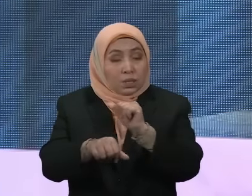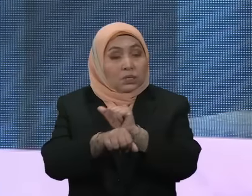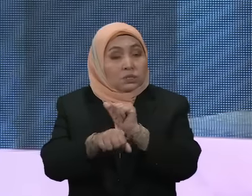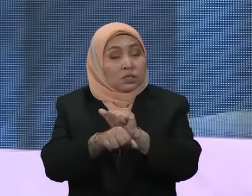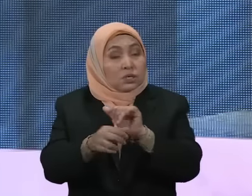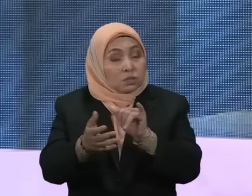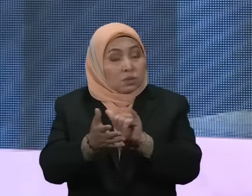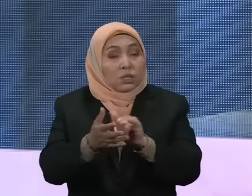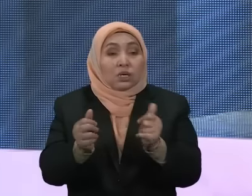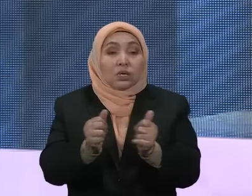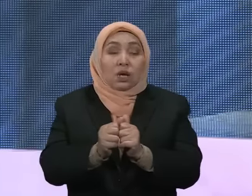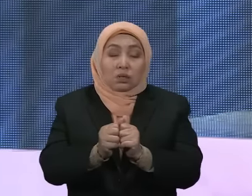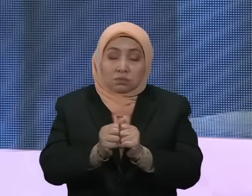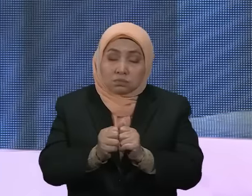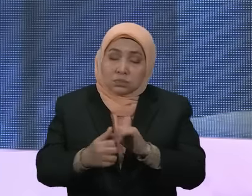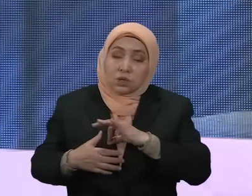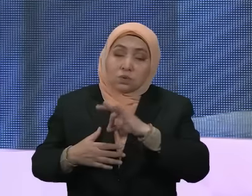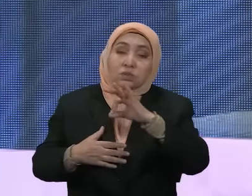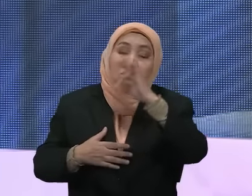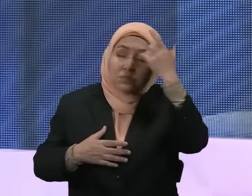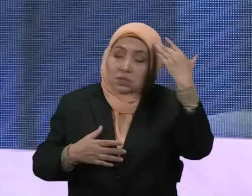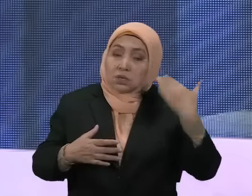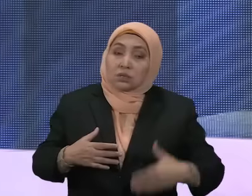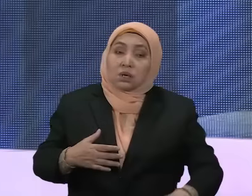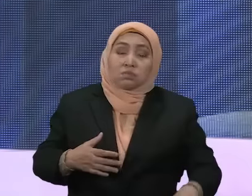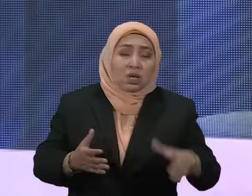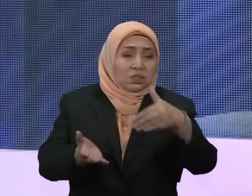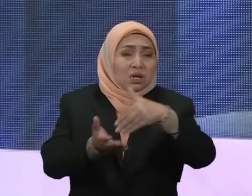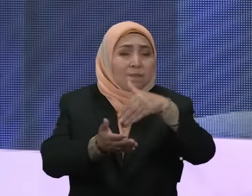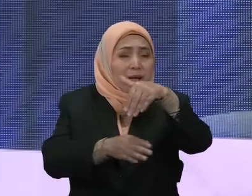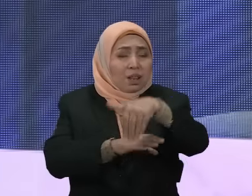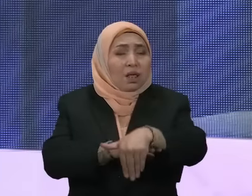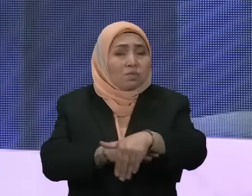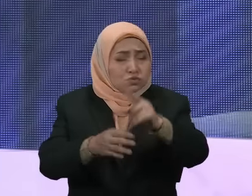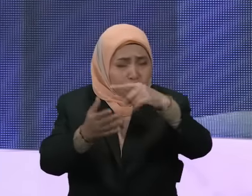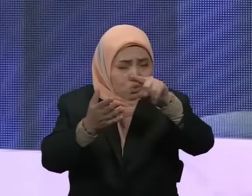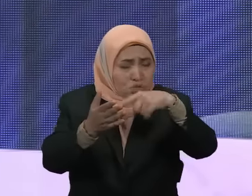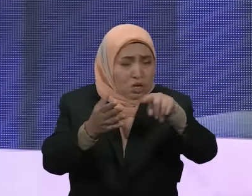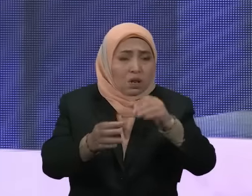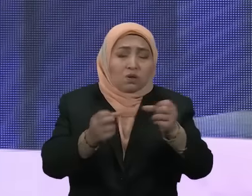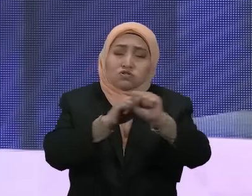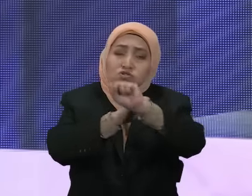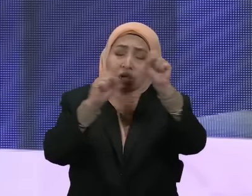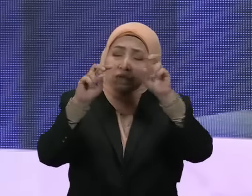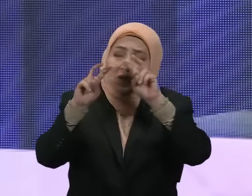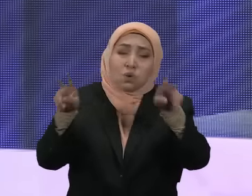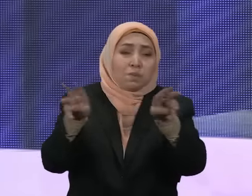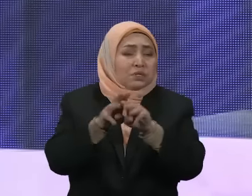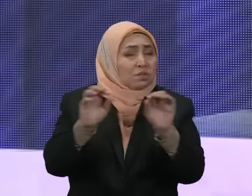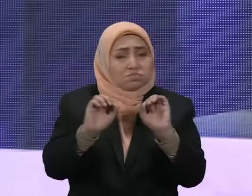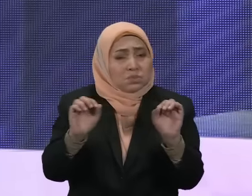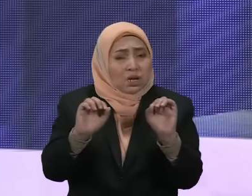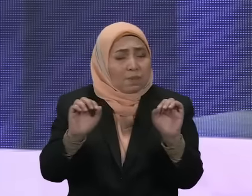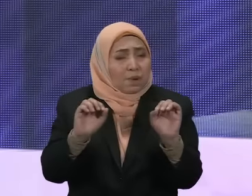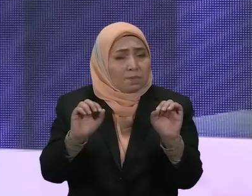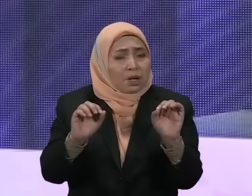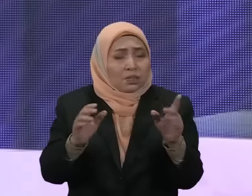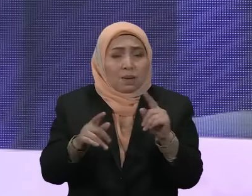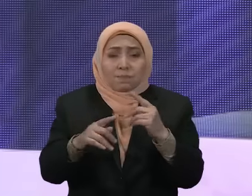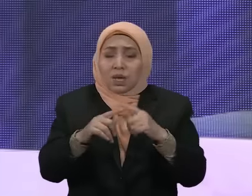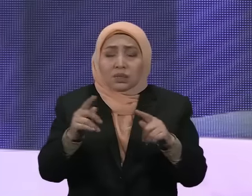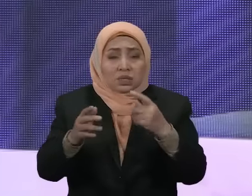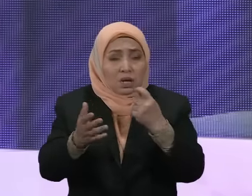dengan anfusihim, kan? Dengan dirinya. Pasal nak kena tengah-tengah malam, kan? Kena check. Pasal kalau siang, tengok macam tak ada apa-apa. Ya, tak ada apa-apa. Tiba-tiba